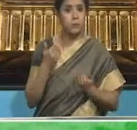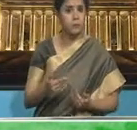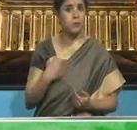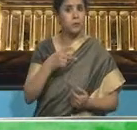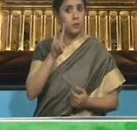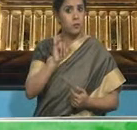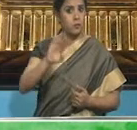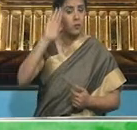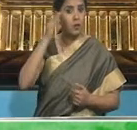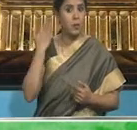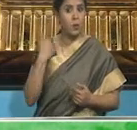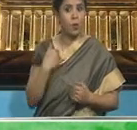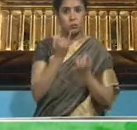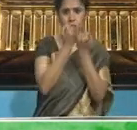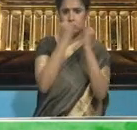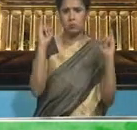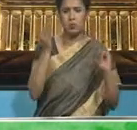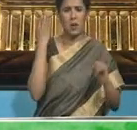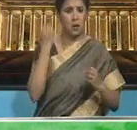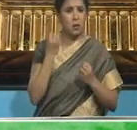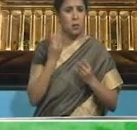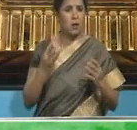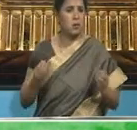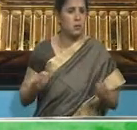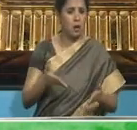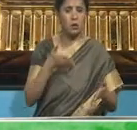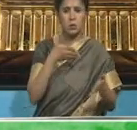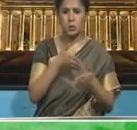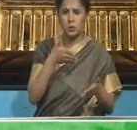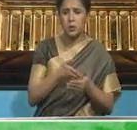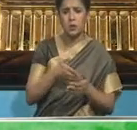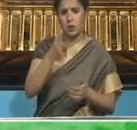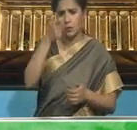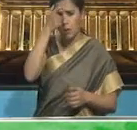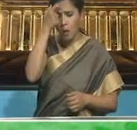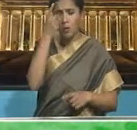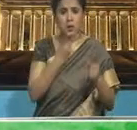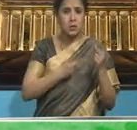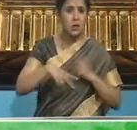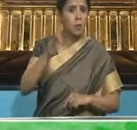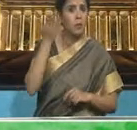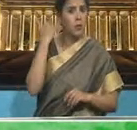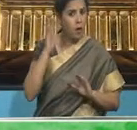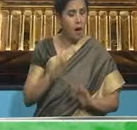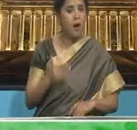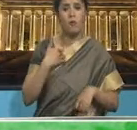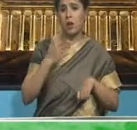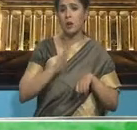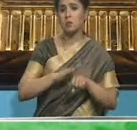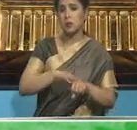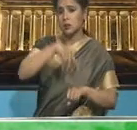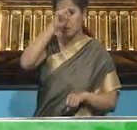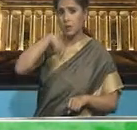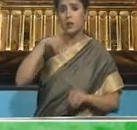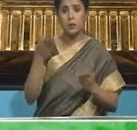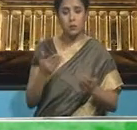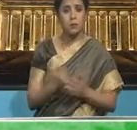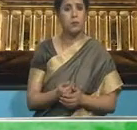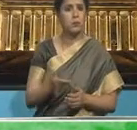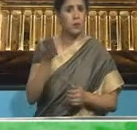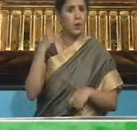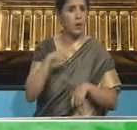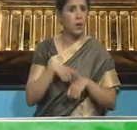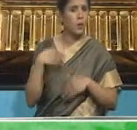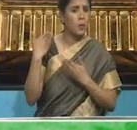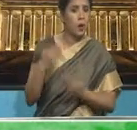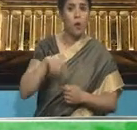हमें अनगिनत चुनौतियों और प्रतिकूल परिस्थितियों का सामना करना पड़ा। लंबे